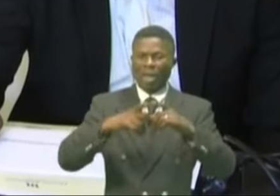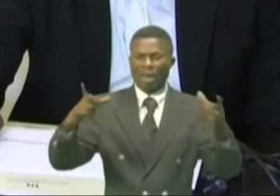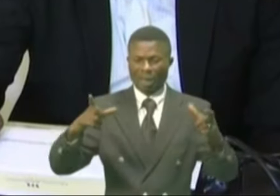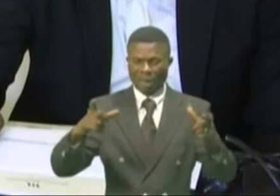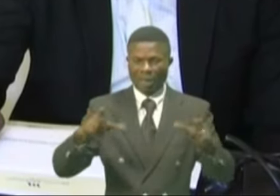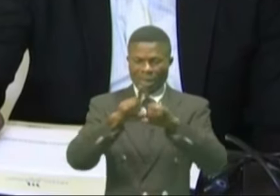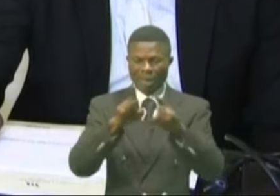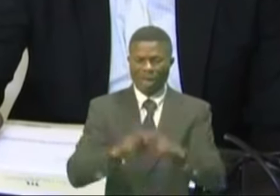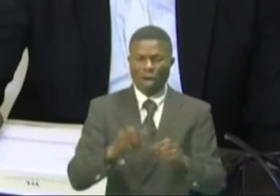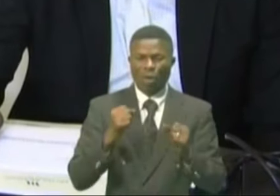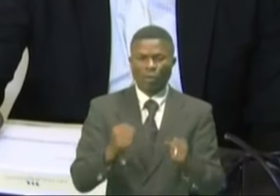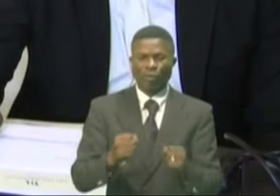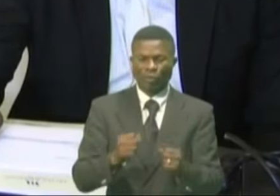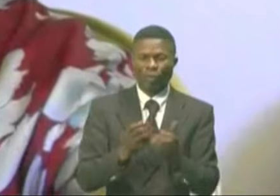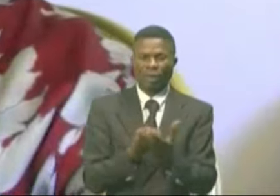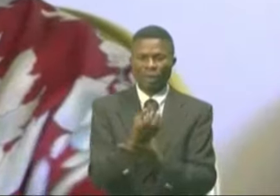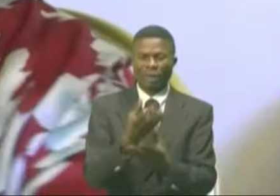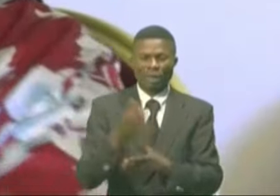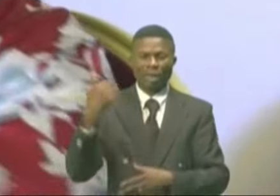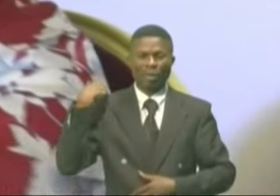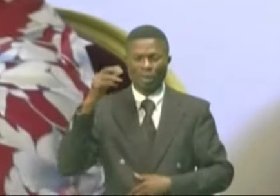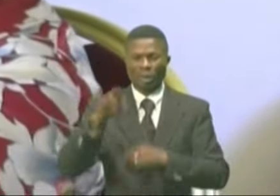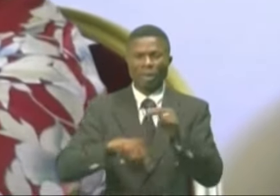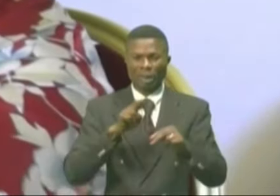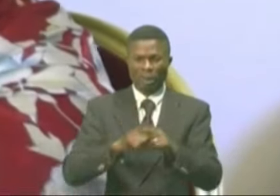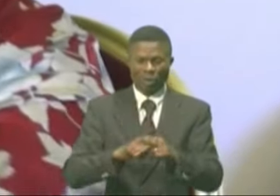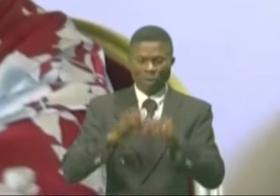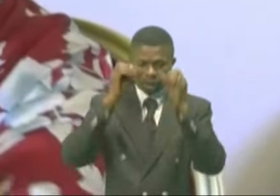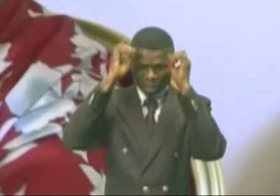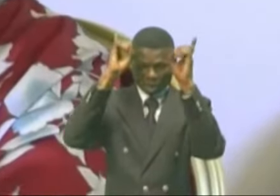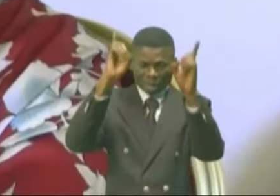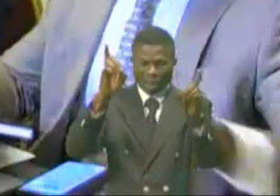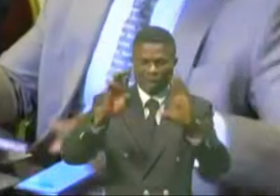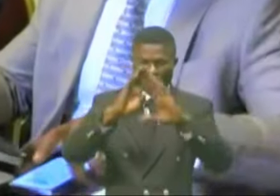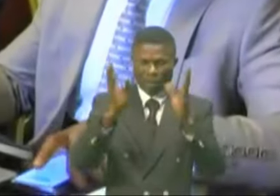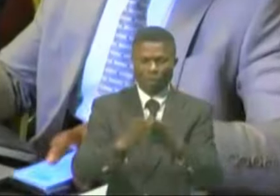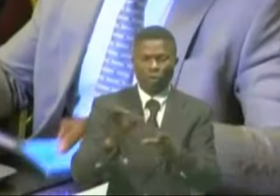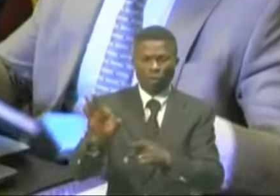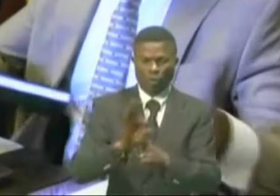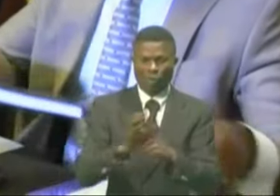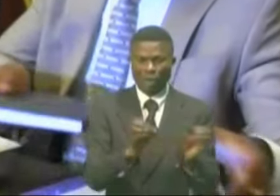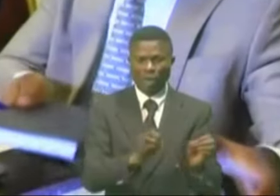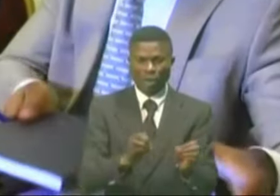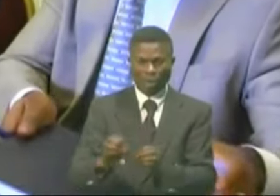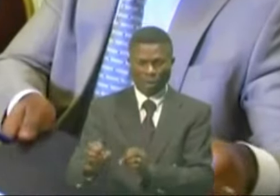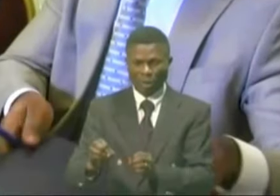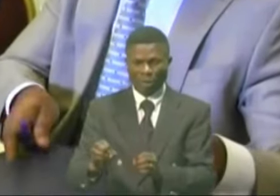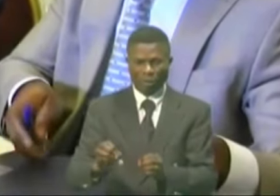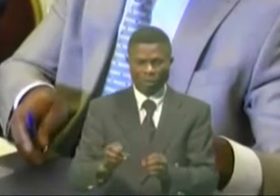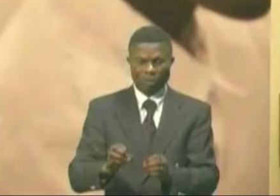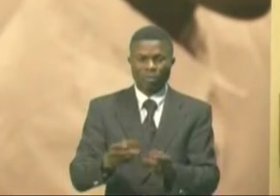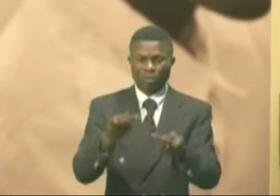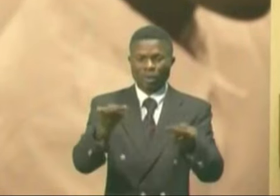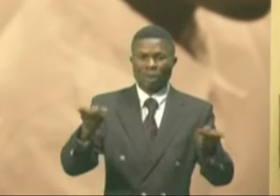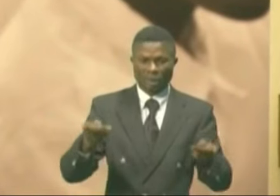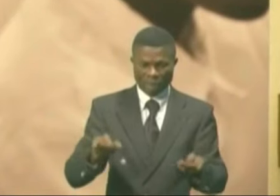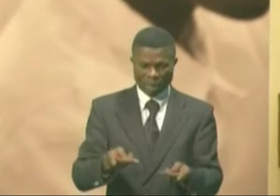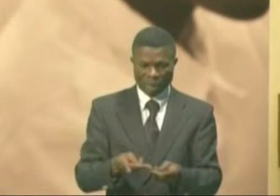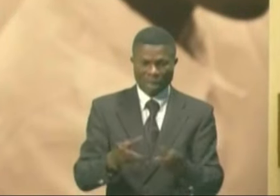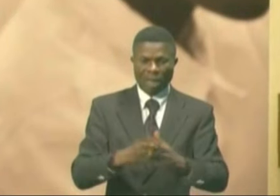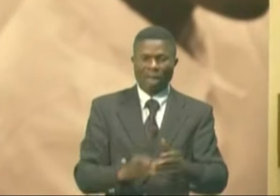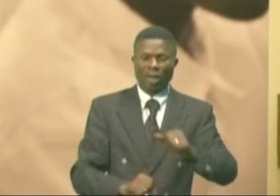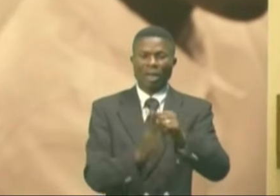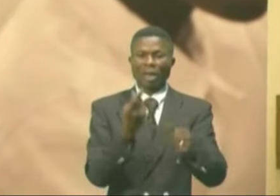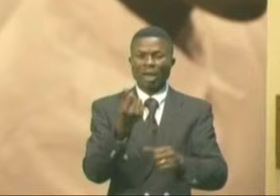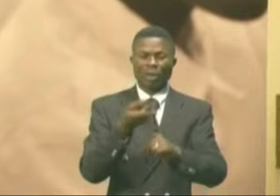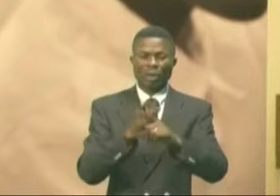et d'efficacité des dépenses publiques nationales d'éducation. Tous ces ateliers organisés par l'ESPAS avec l'appui